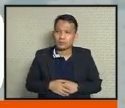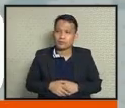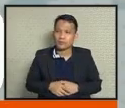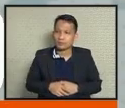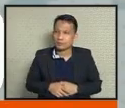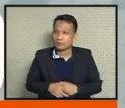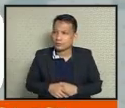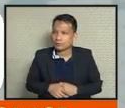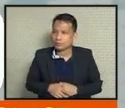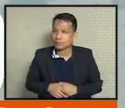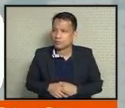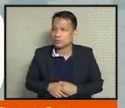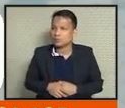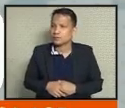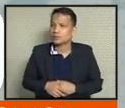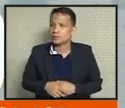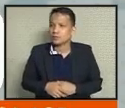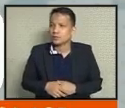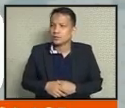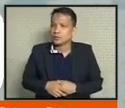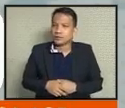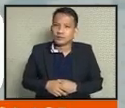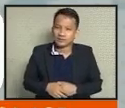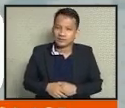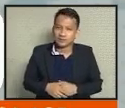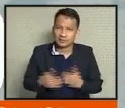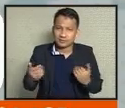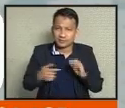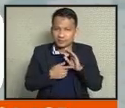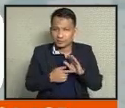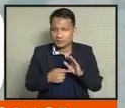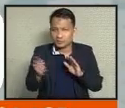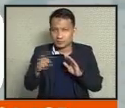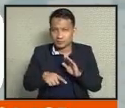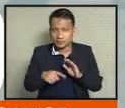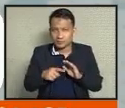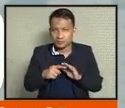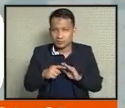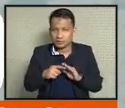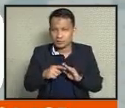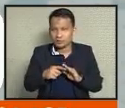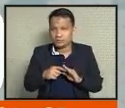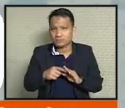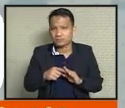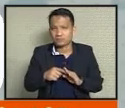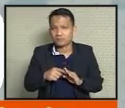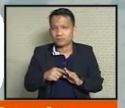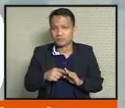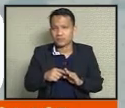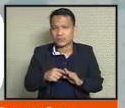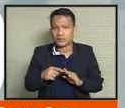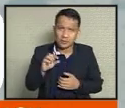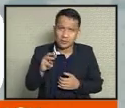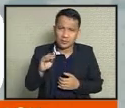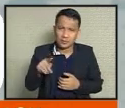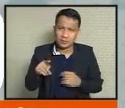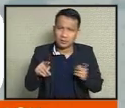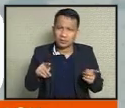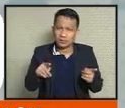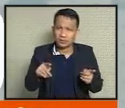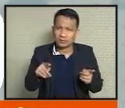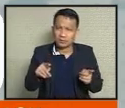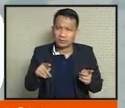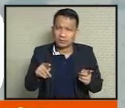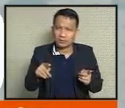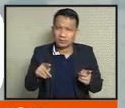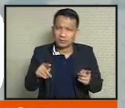Ayun. Bukod pa po doon, sir, yung maaari rin pong malapatan or ng monetary, yung po